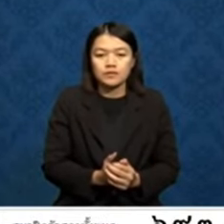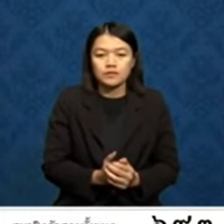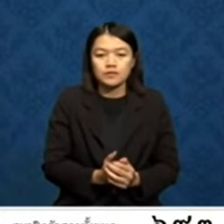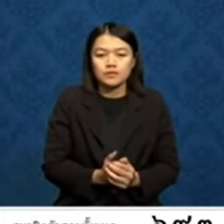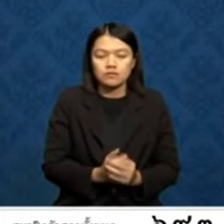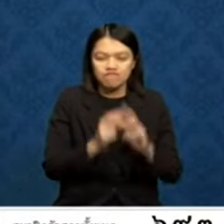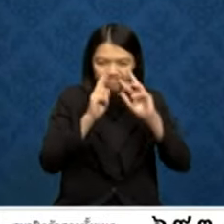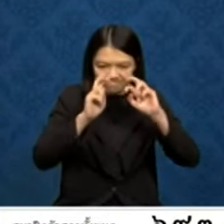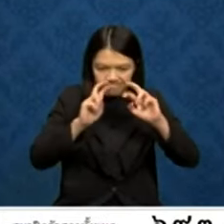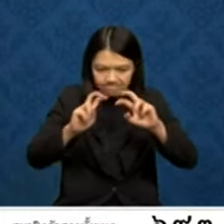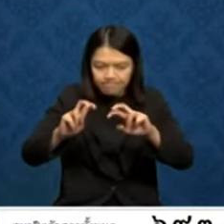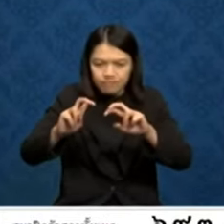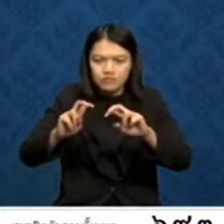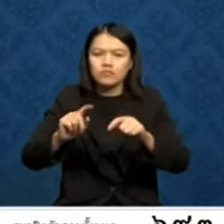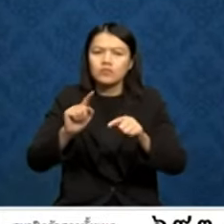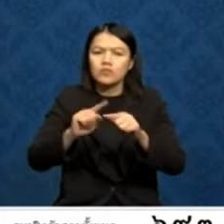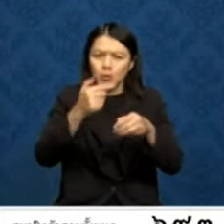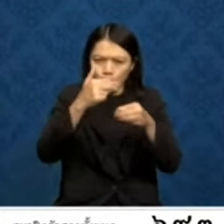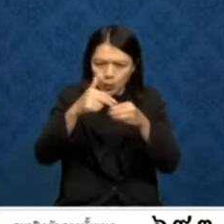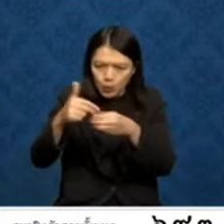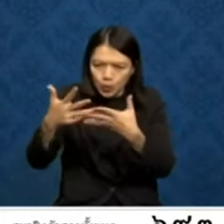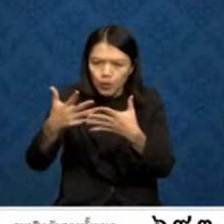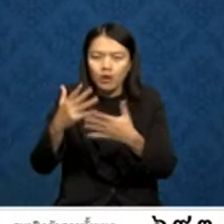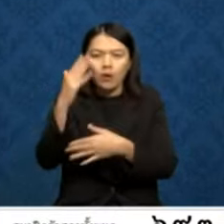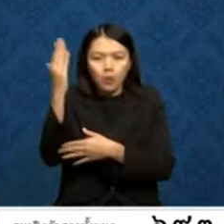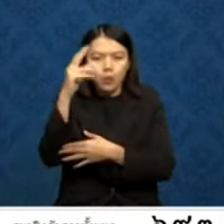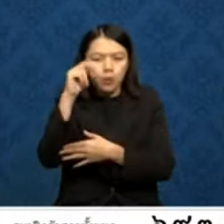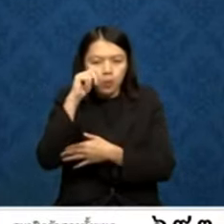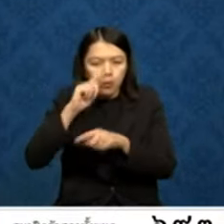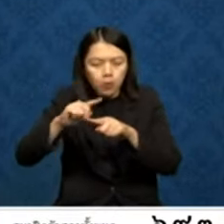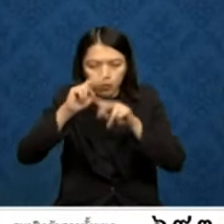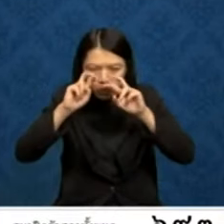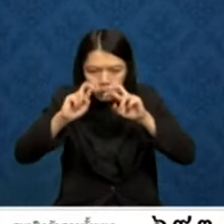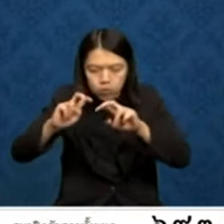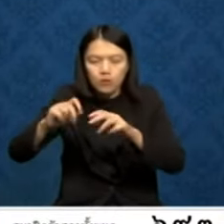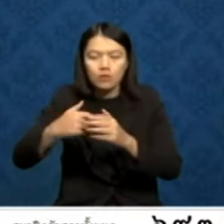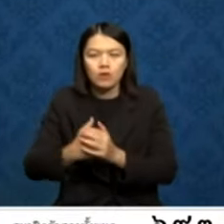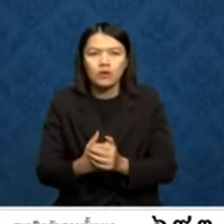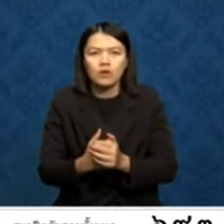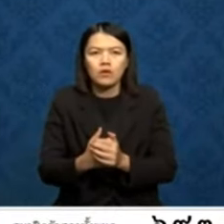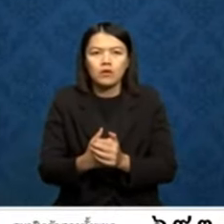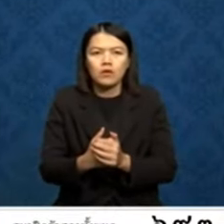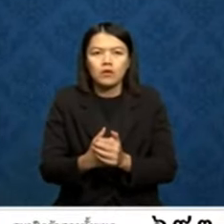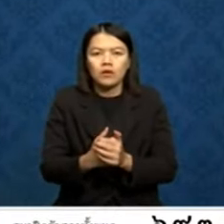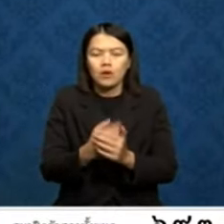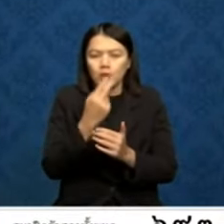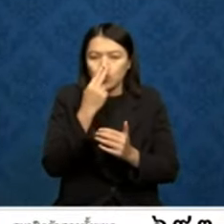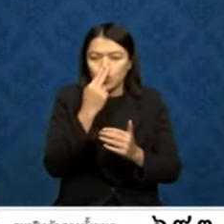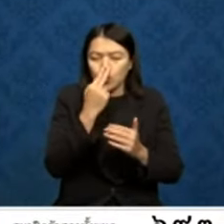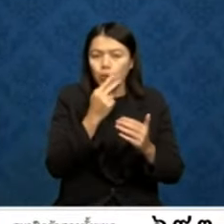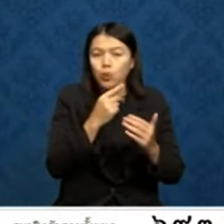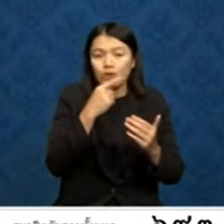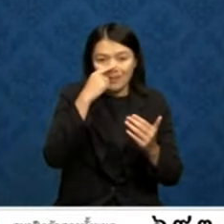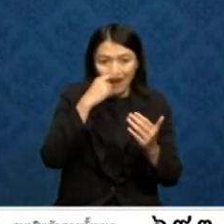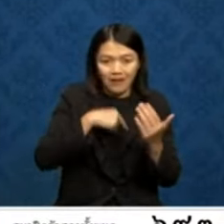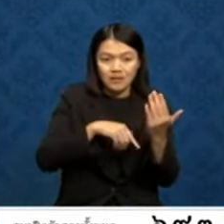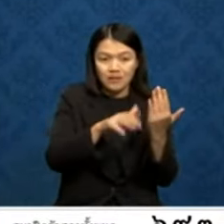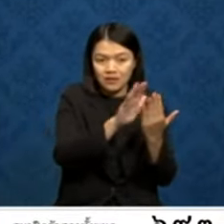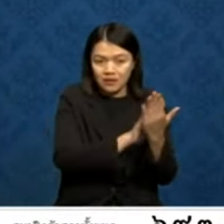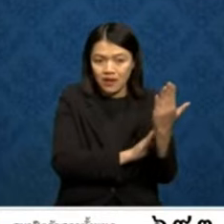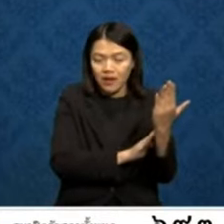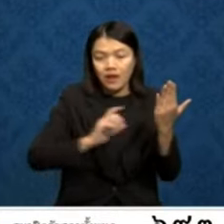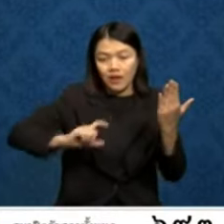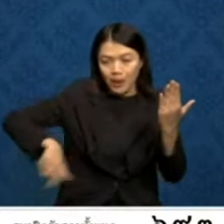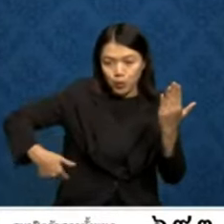สำรวจหาแหล่งพลังงานเพิ่มเติมและการเจรจาประเด็นพื้นที่ทับซ้อนกับกัมพูชา OCA